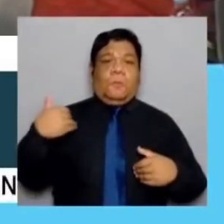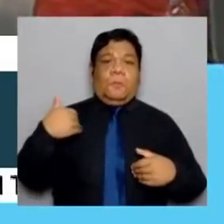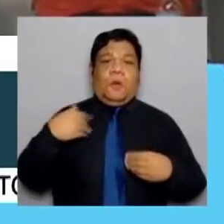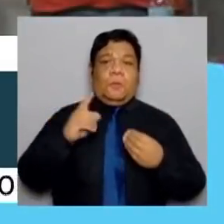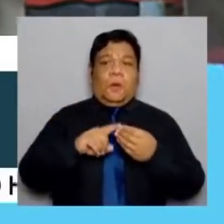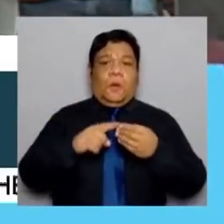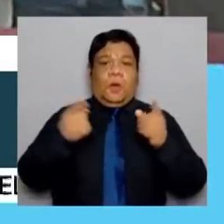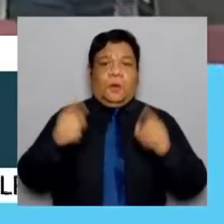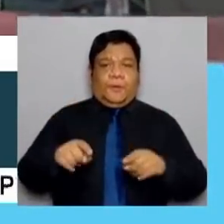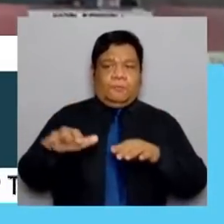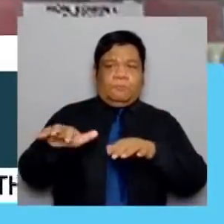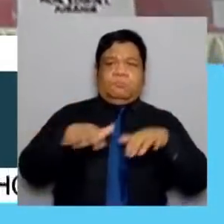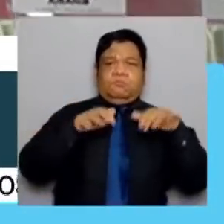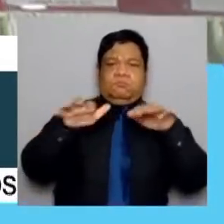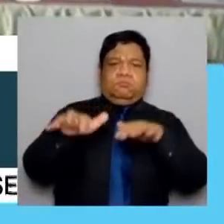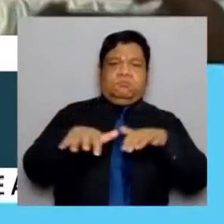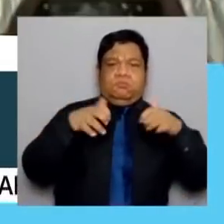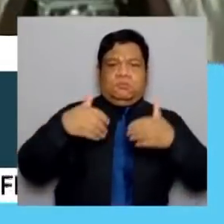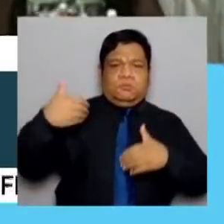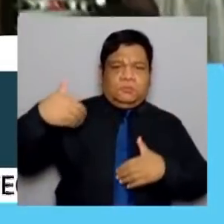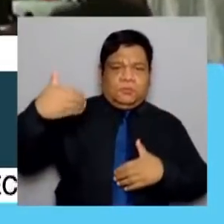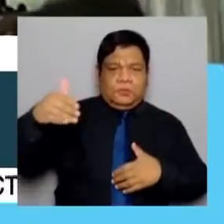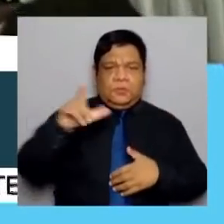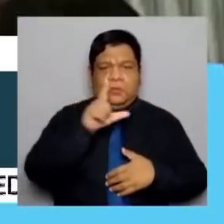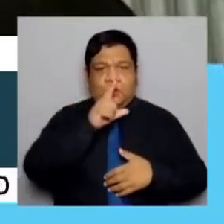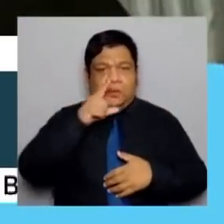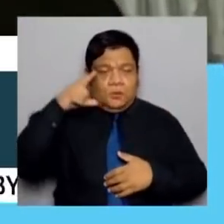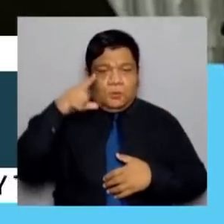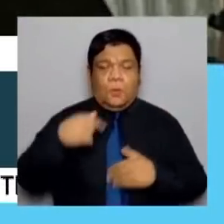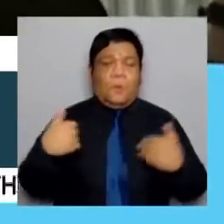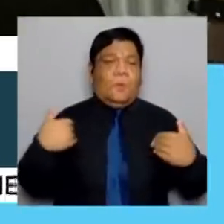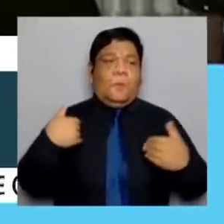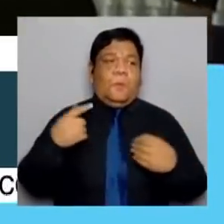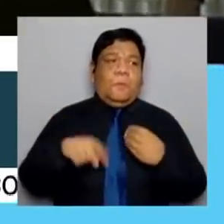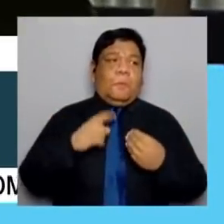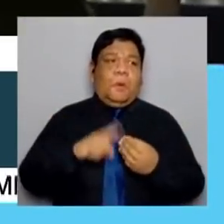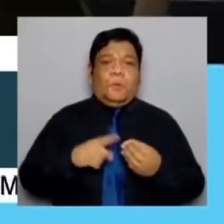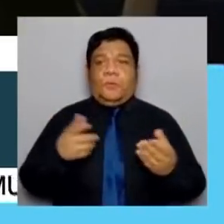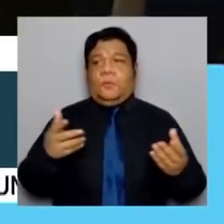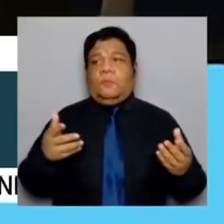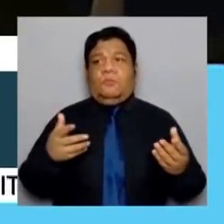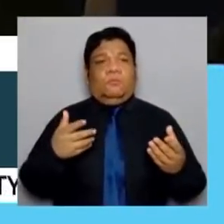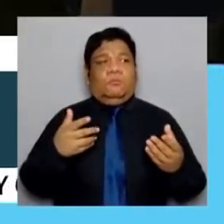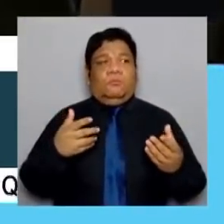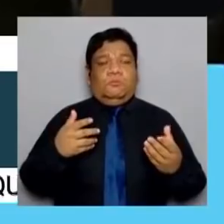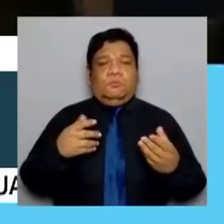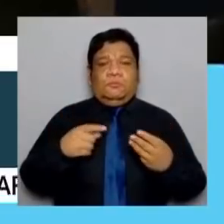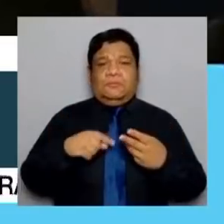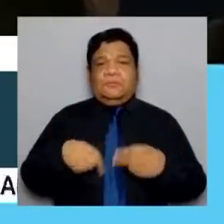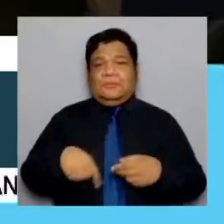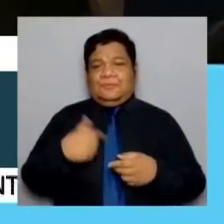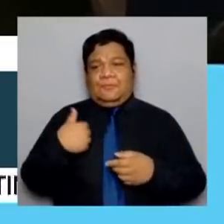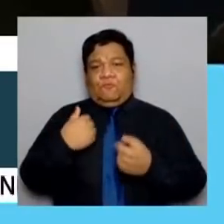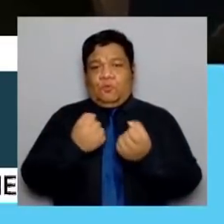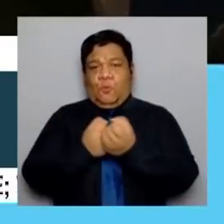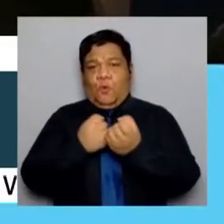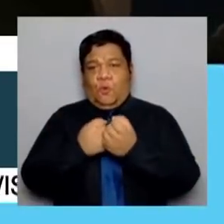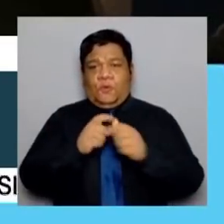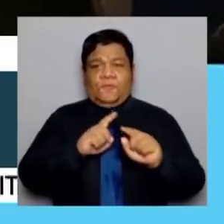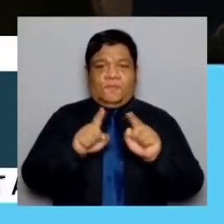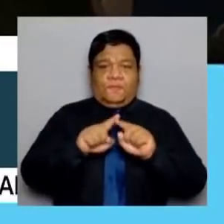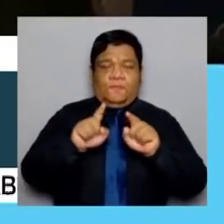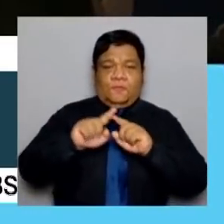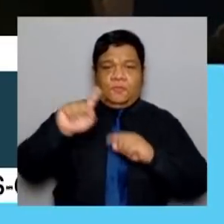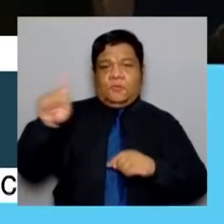na malalaking mga rally ni VP Lenny. Hindi pa nakaka-capture yung pagdeklara ng suporta ng sunod-sunod na mga